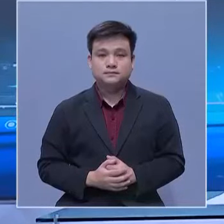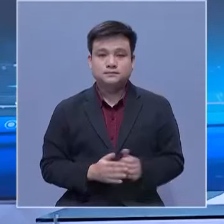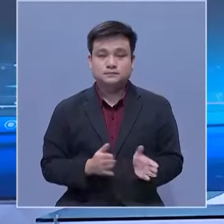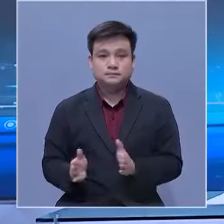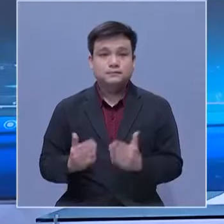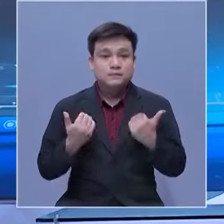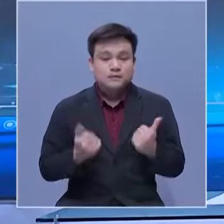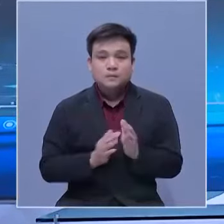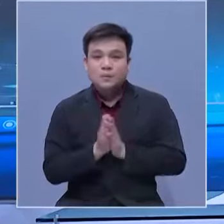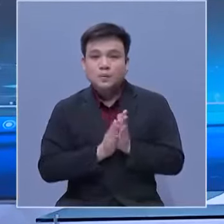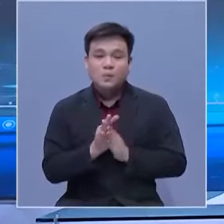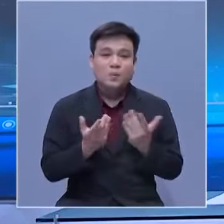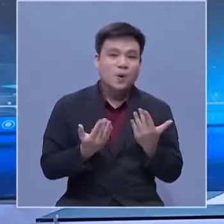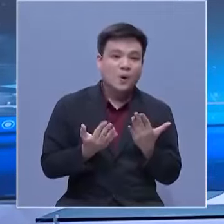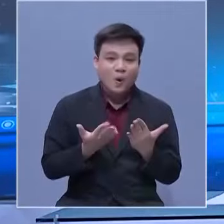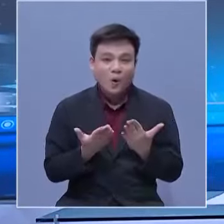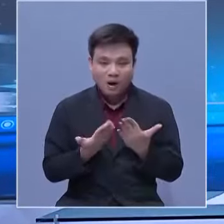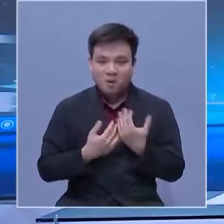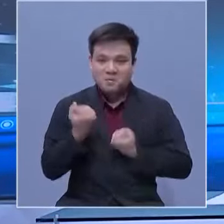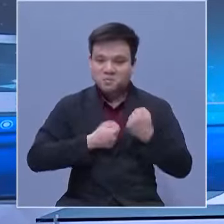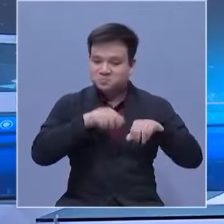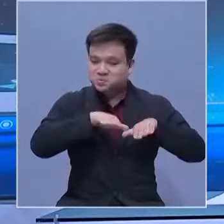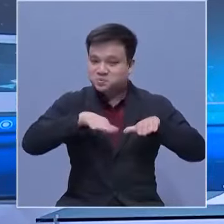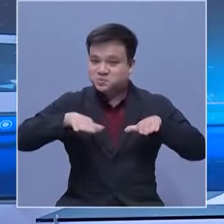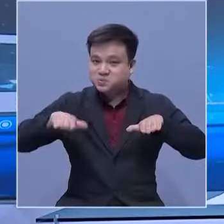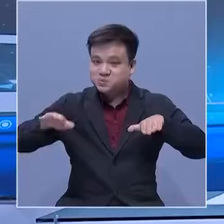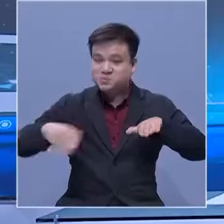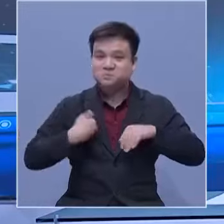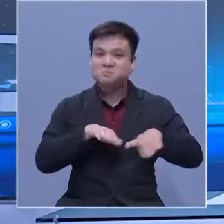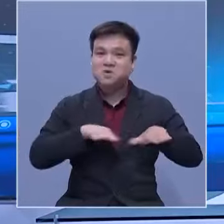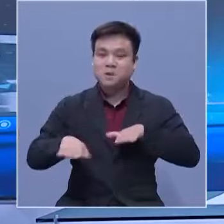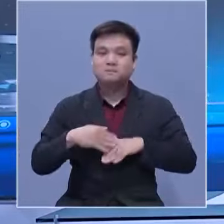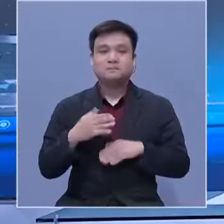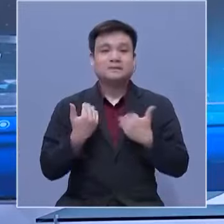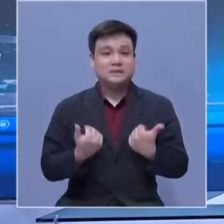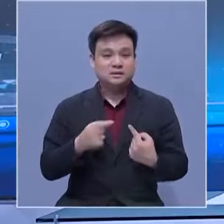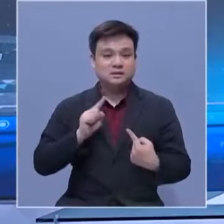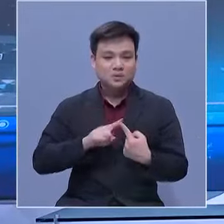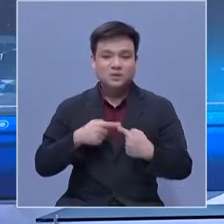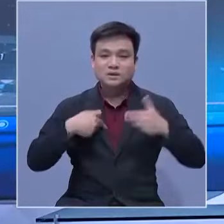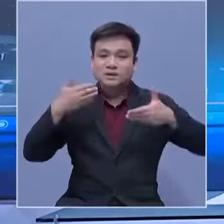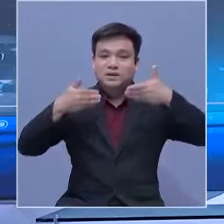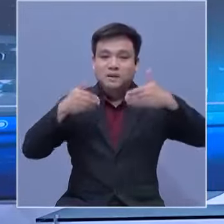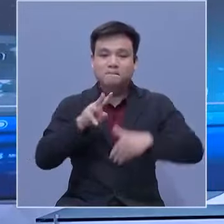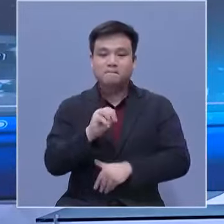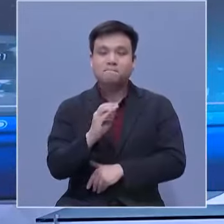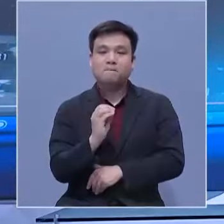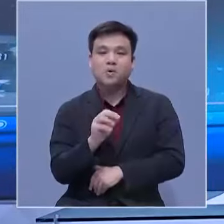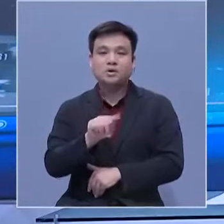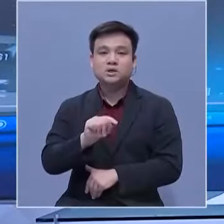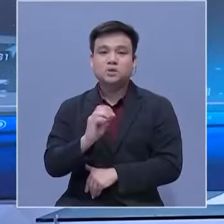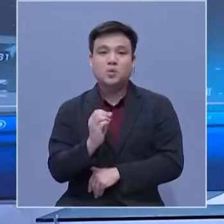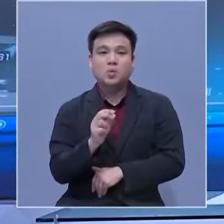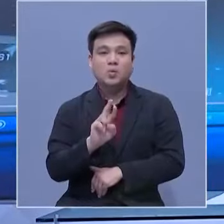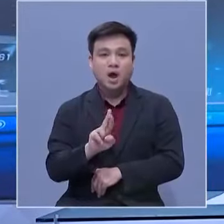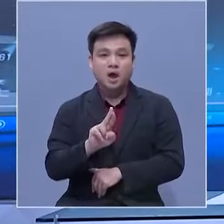คุณผู้ชมคะมีใครรอคอยงานมอเตอร์โชว์อยู่หรือเปล่านี่ตอนนี้มอเตอร์โชว์2024เริ่มต้นขึ้นแล้วนะคะและปีนี้เขาบอกว่าเป็น